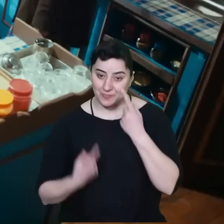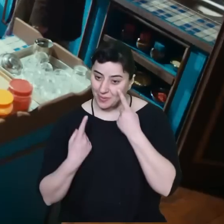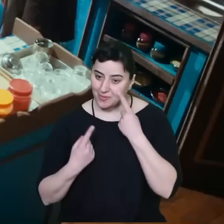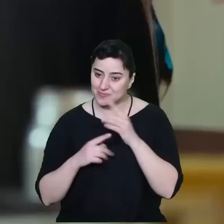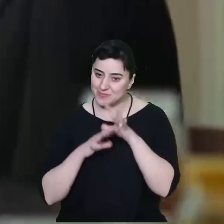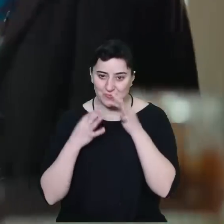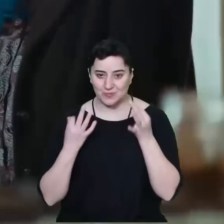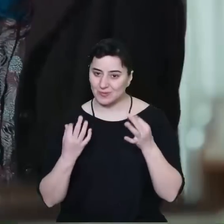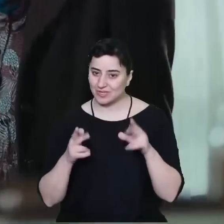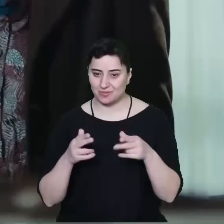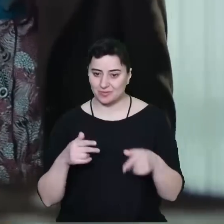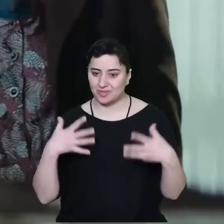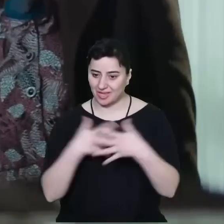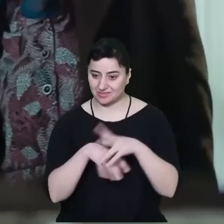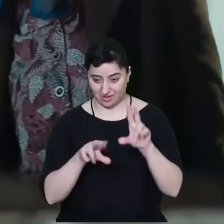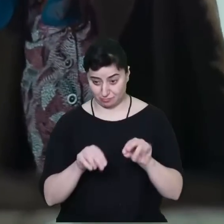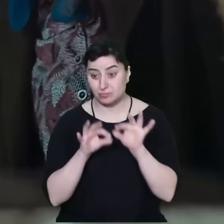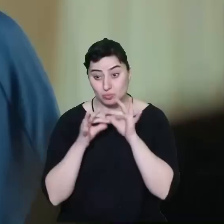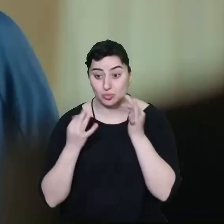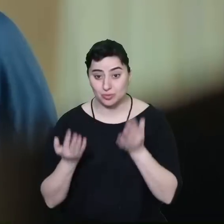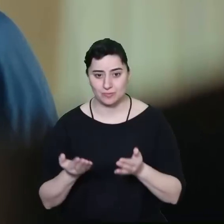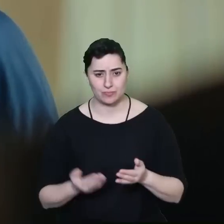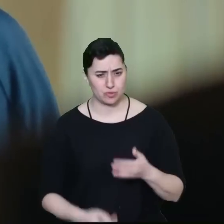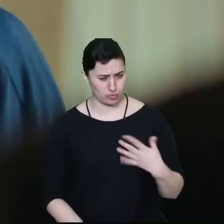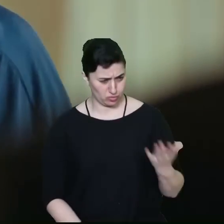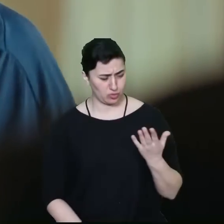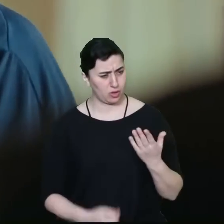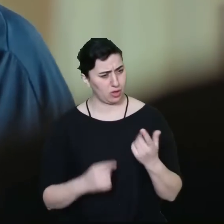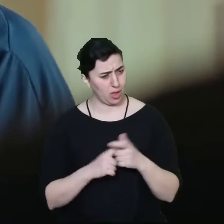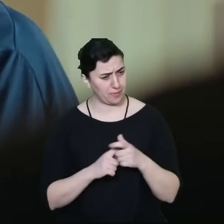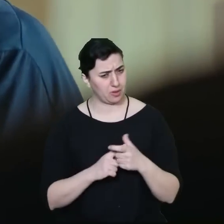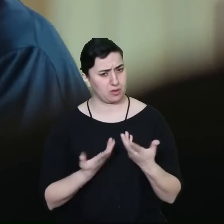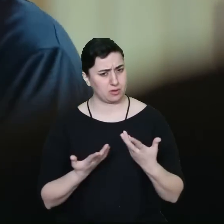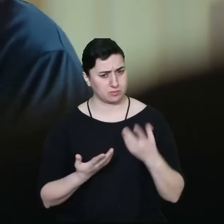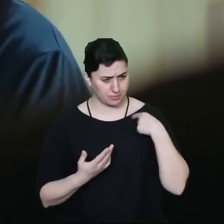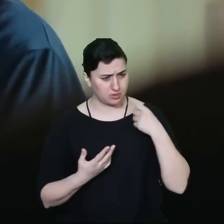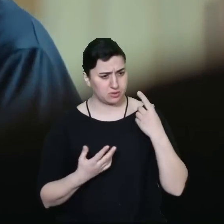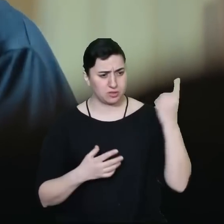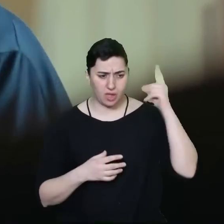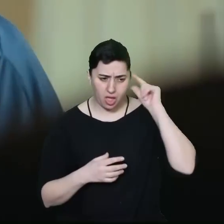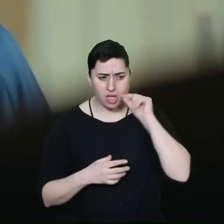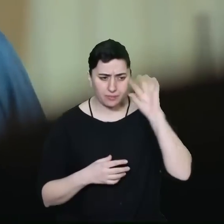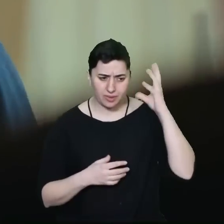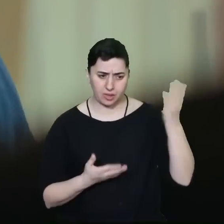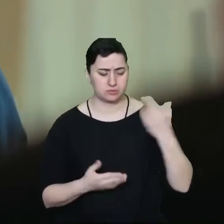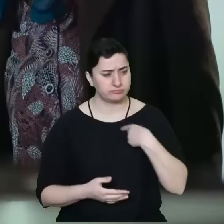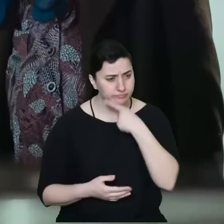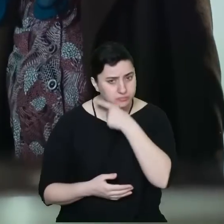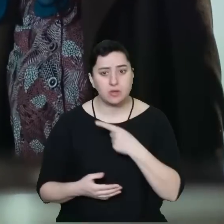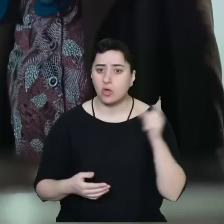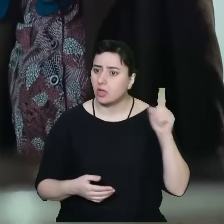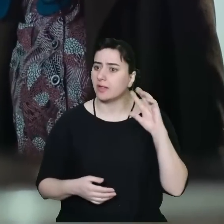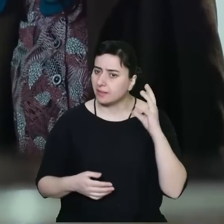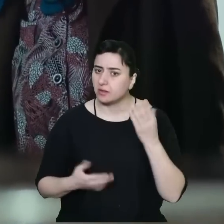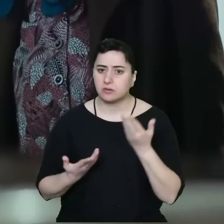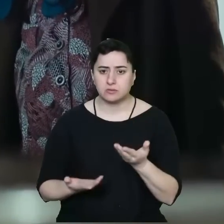Bakıyorum keyfin pek yerinde gece burada kaldın diye. O nasıl söz Eminem? Bilmiyim mi adam terelelli? Anladık o terelelli